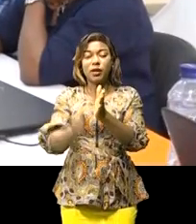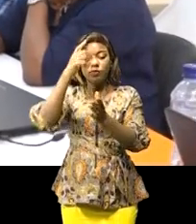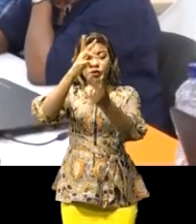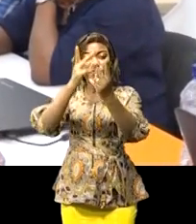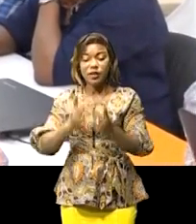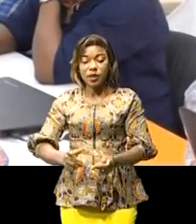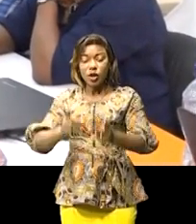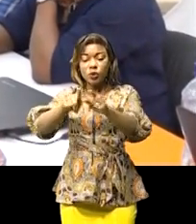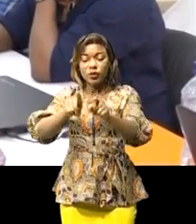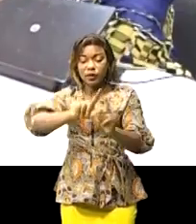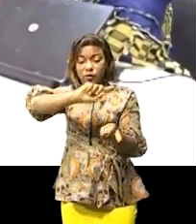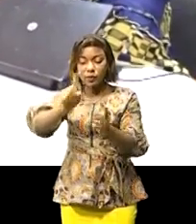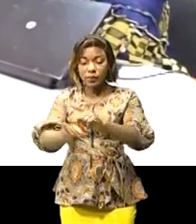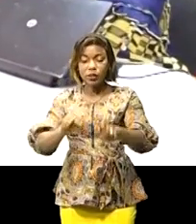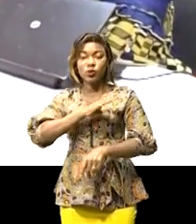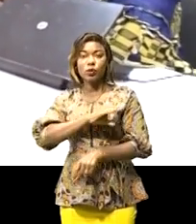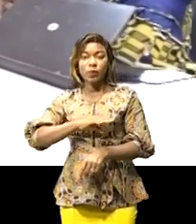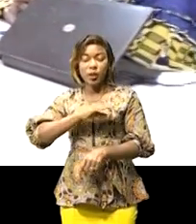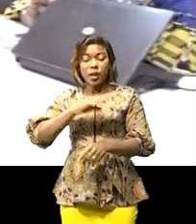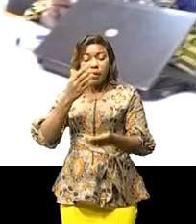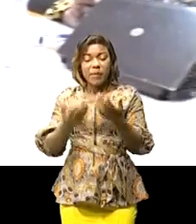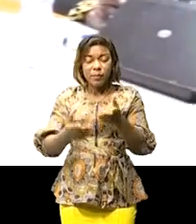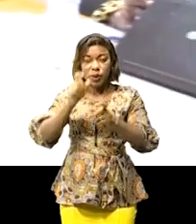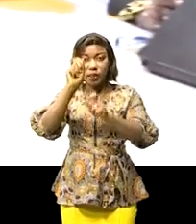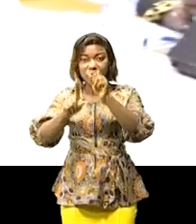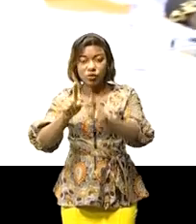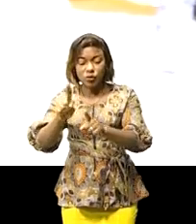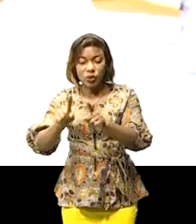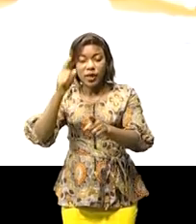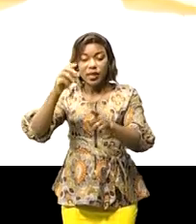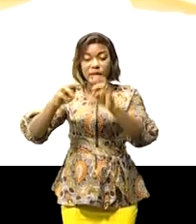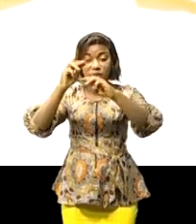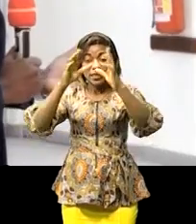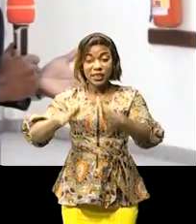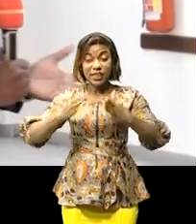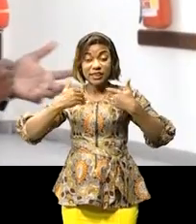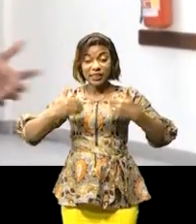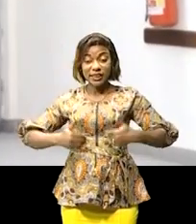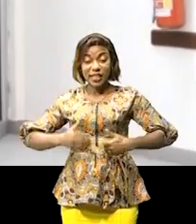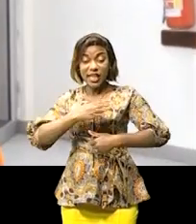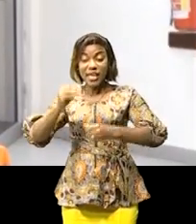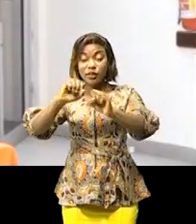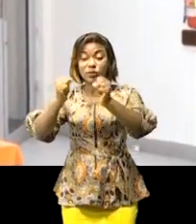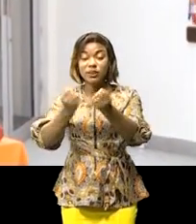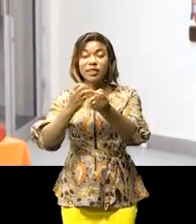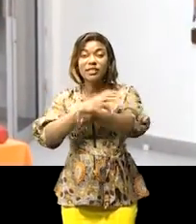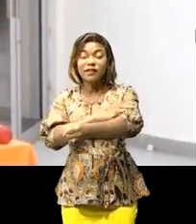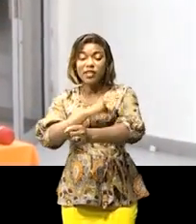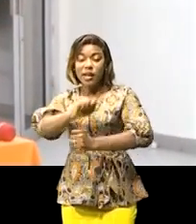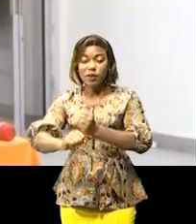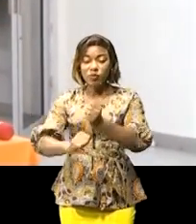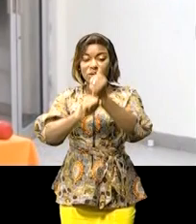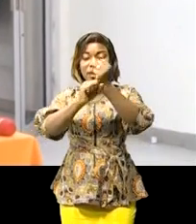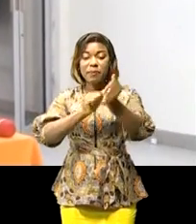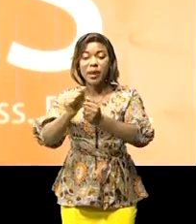et transformation des attitudes face aux questions d'avortement, le ministère de la Santé et la société civile, appuyés par